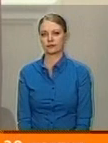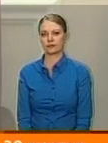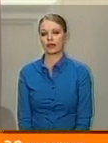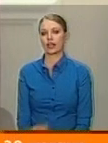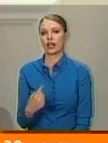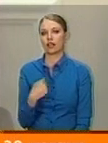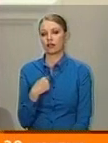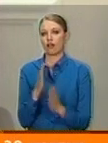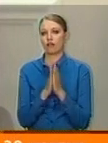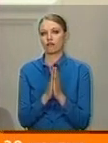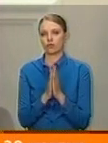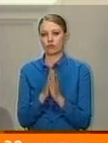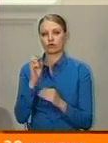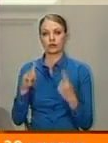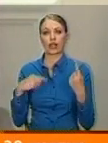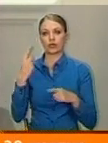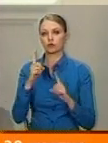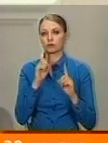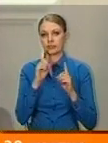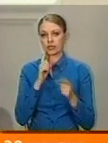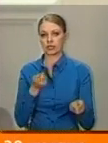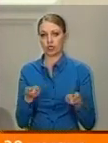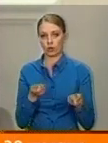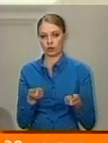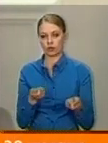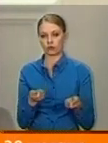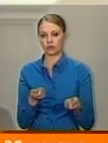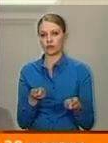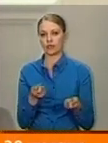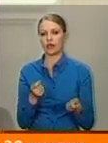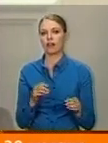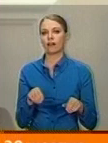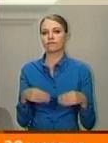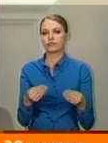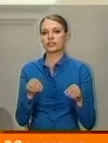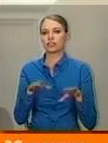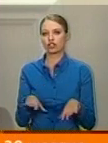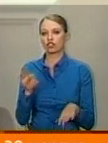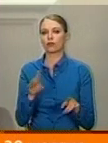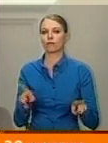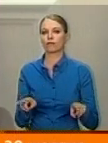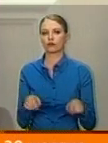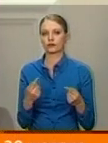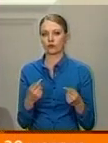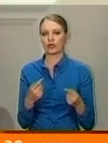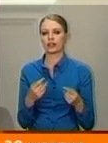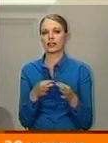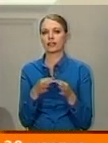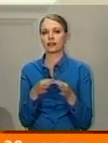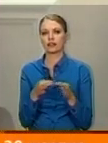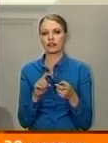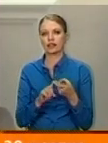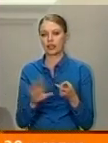Я прошу, Сандро, на наступне засідання уряду винести рішення про створення